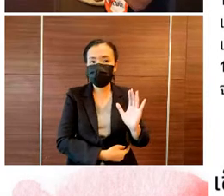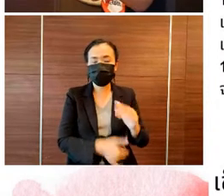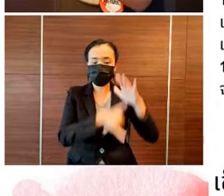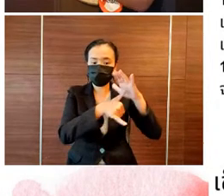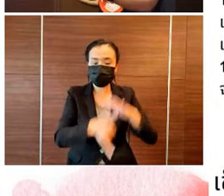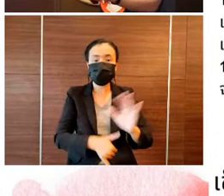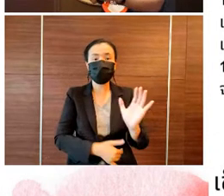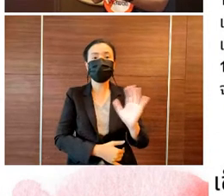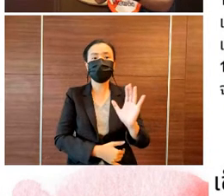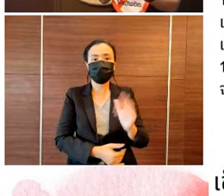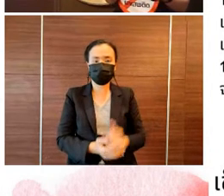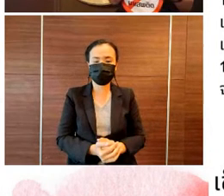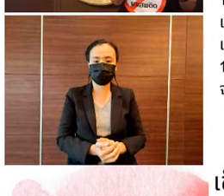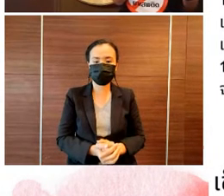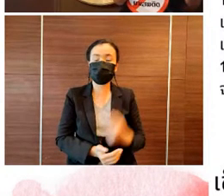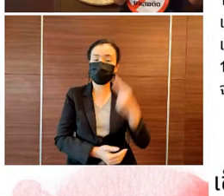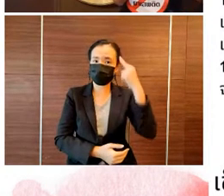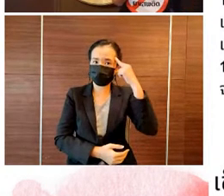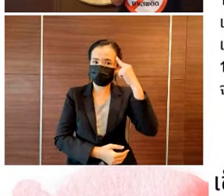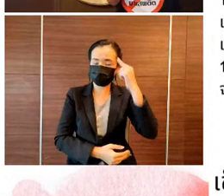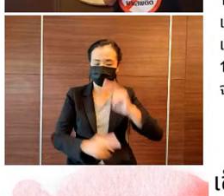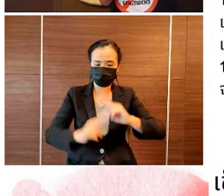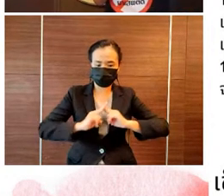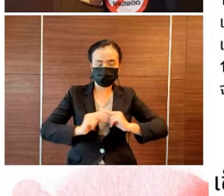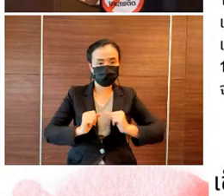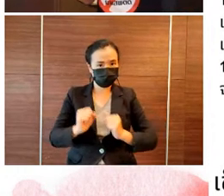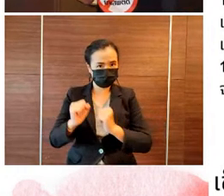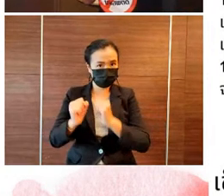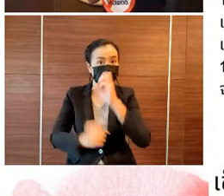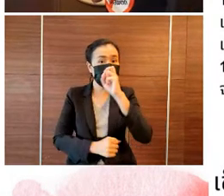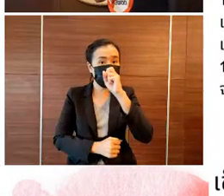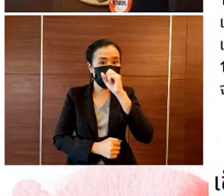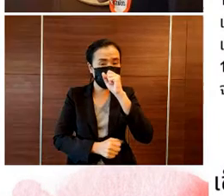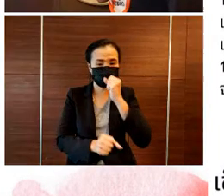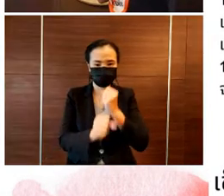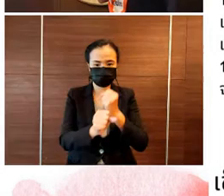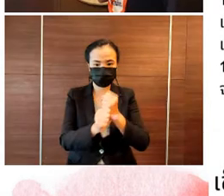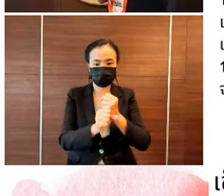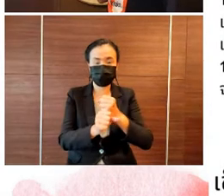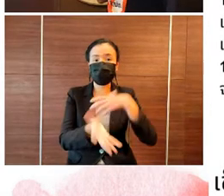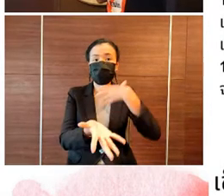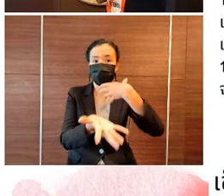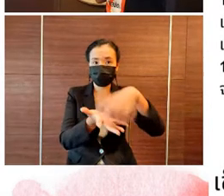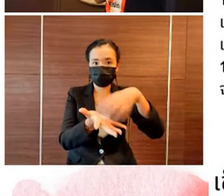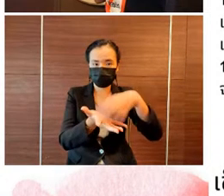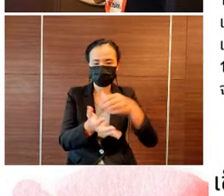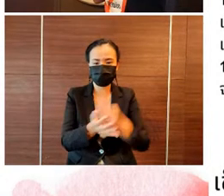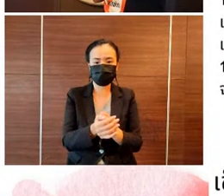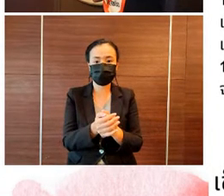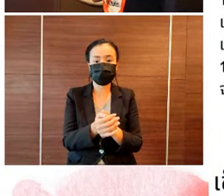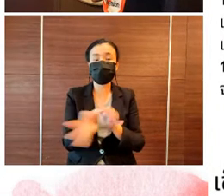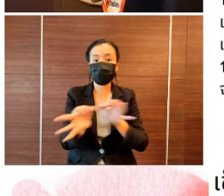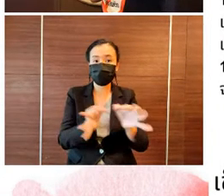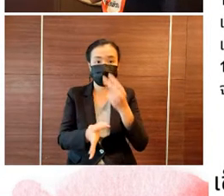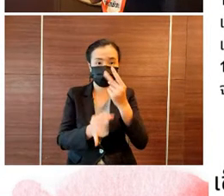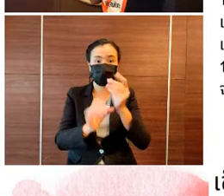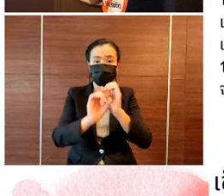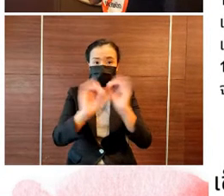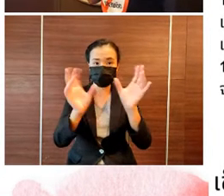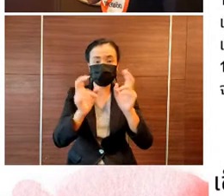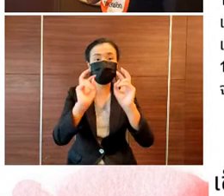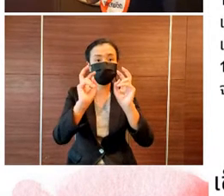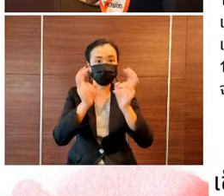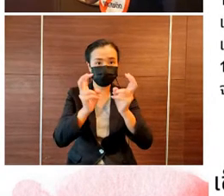บัตินะคะคิดว่าของตัวเองพยายามที่จะลองรีวิวประมาณนี้นะคะชี้ให้เห็นว่า ถ้าพูดถึง